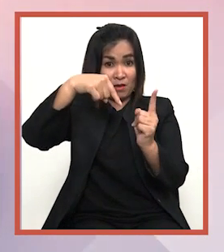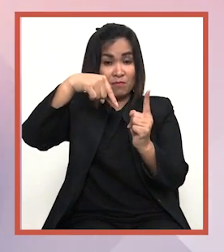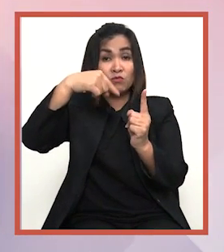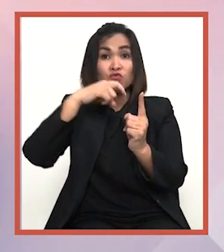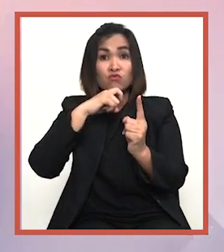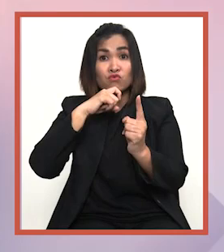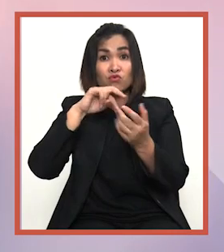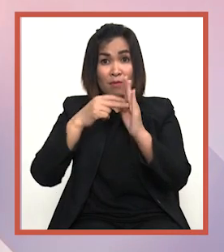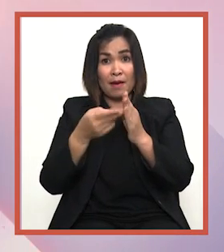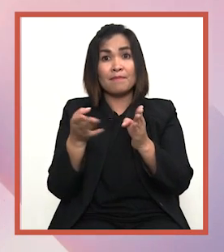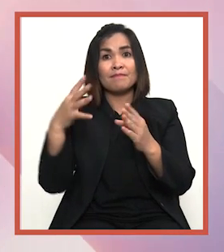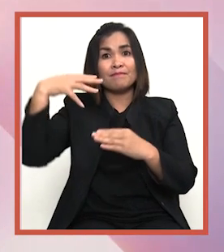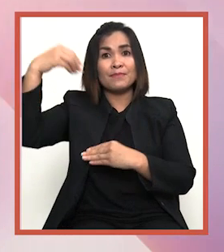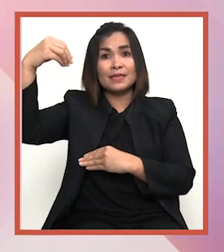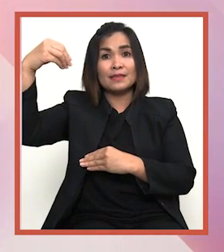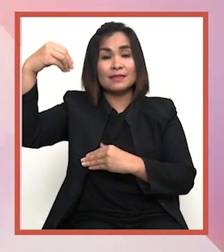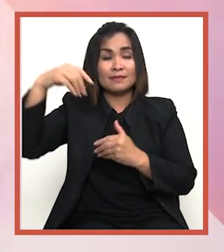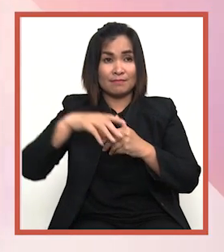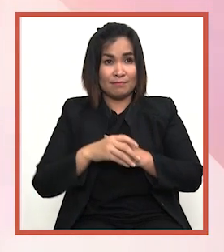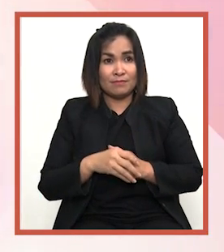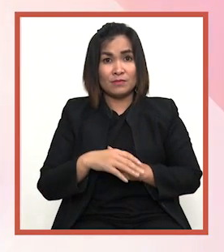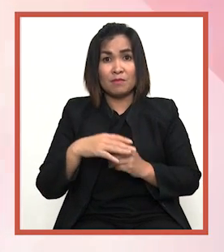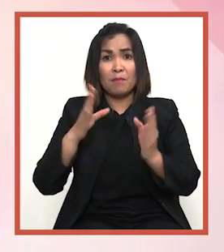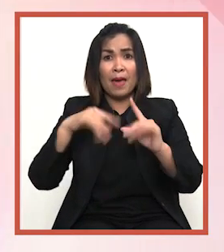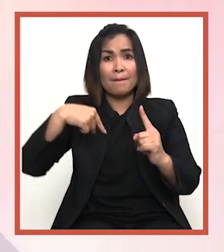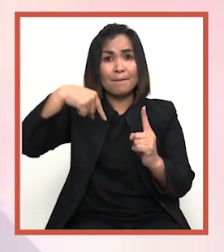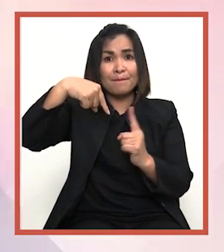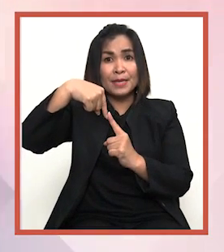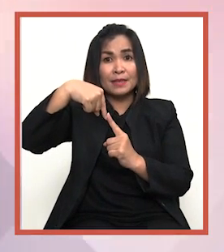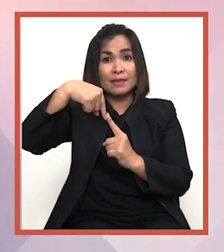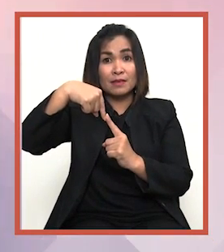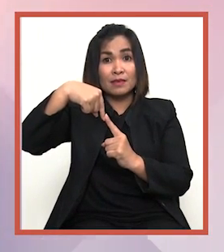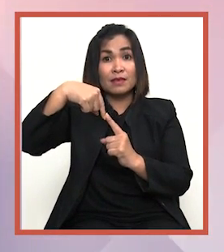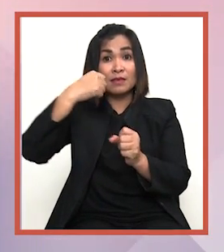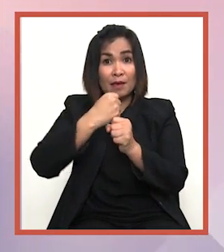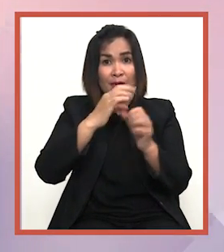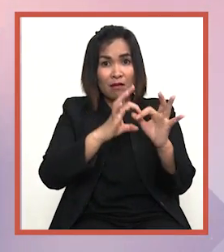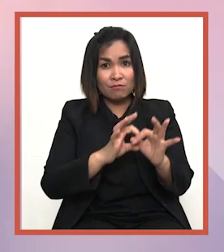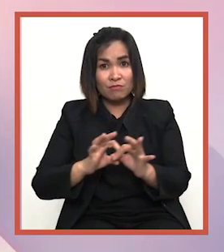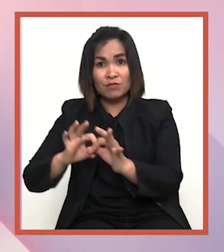นะครับ contact ปกติปิดเมื่อทำงานจะเปิด